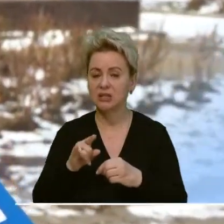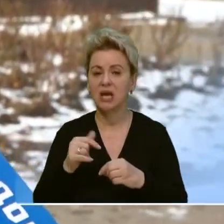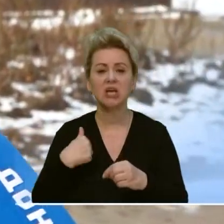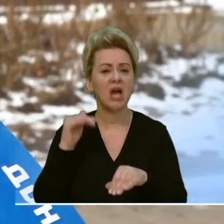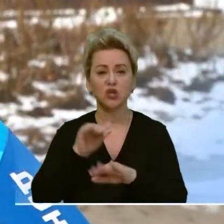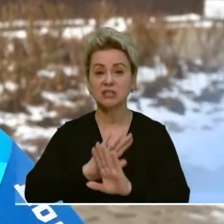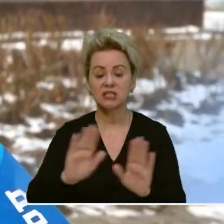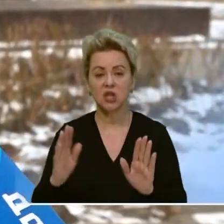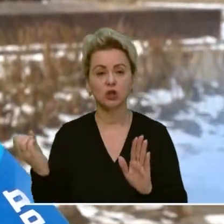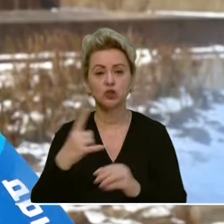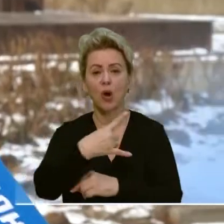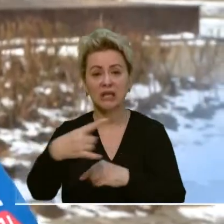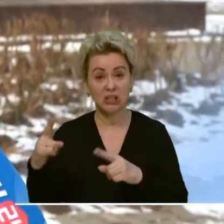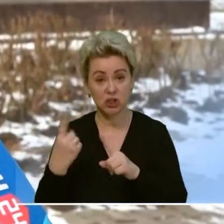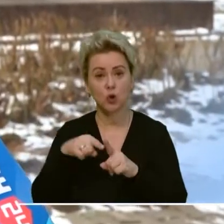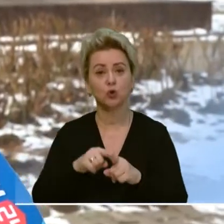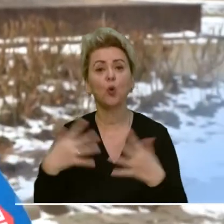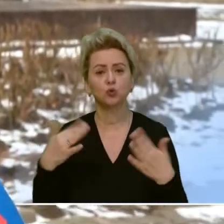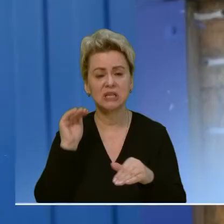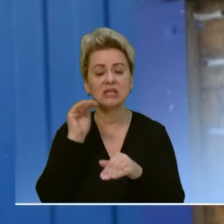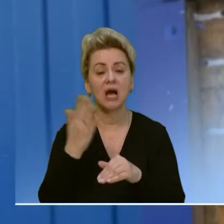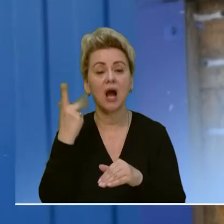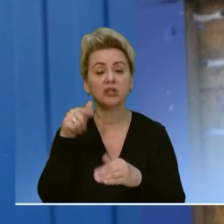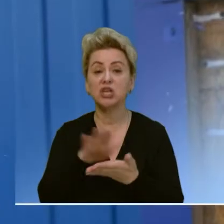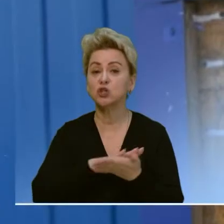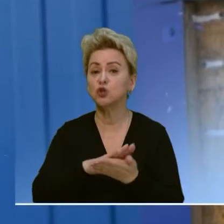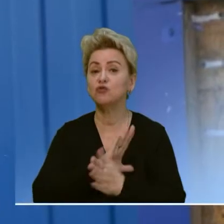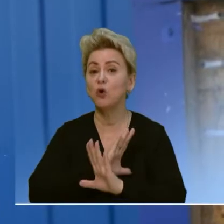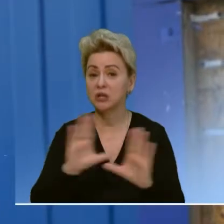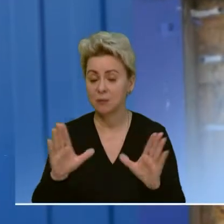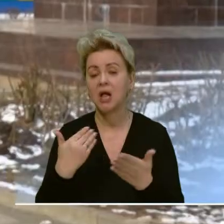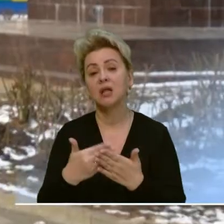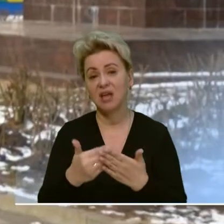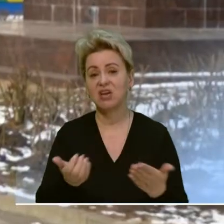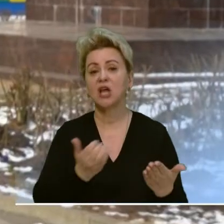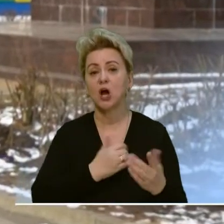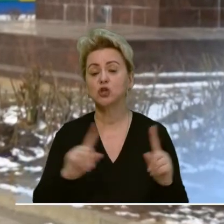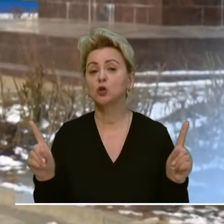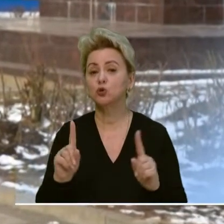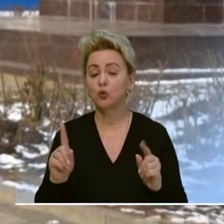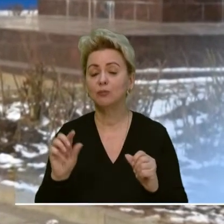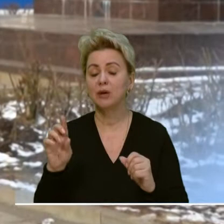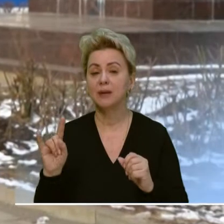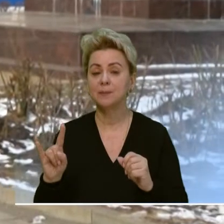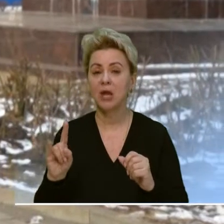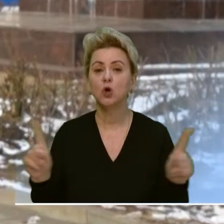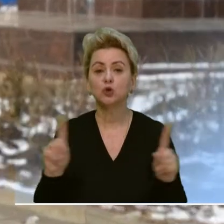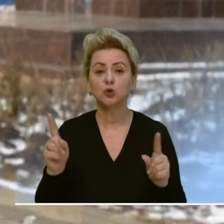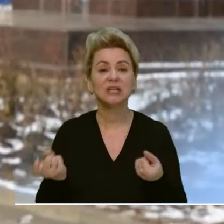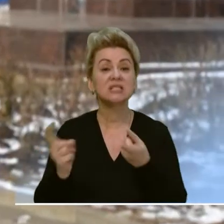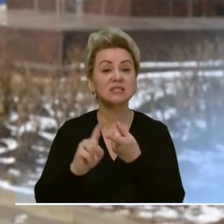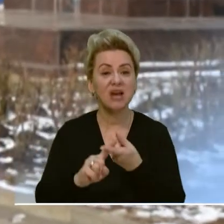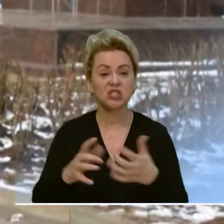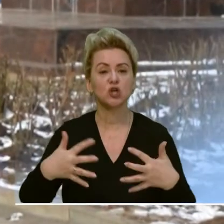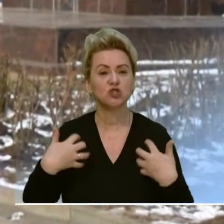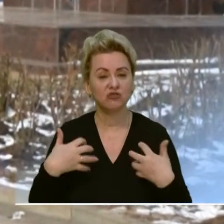застала еще кинотеатр этот, но уже застала, когда здесь ничего не было. Но, наверное, хотелось бы, чтобы что-то связанное